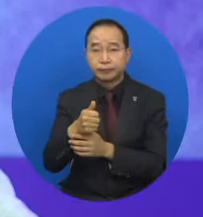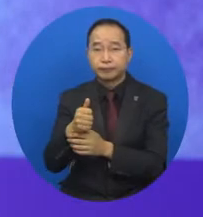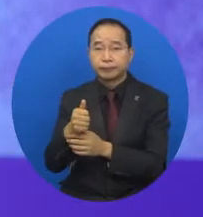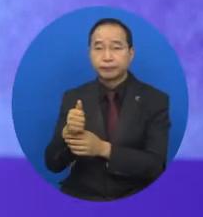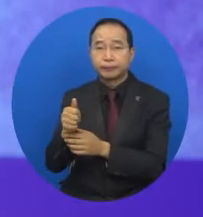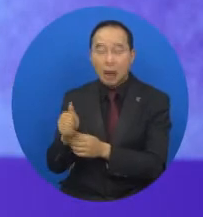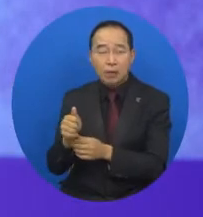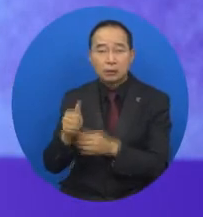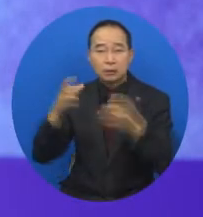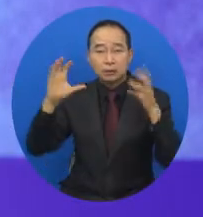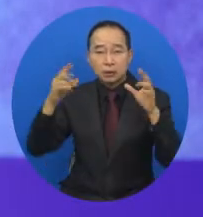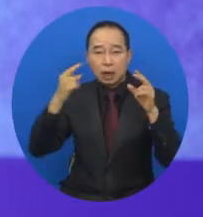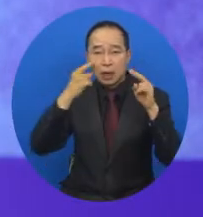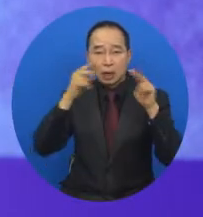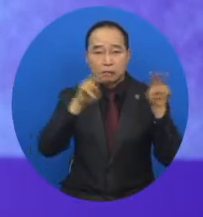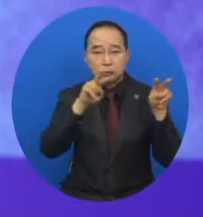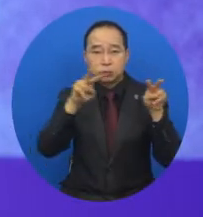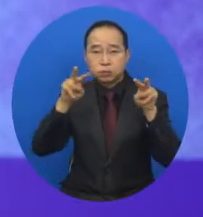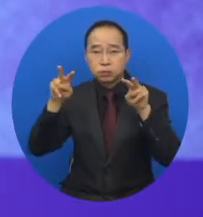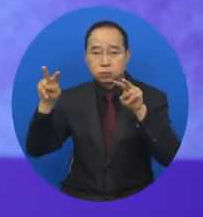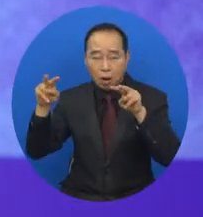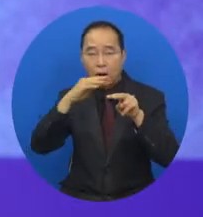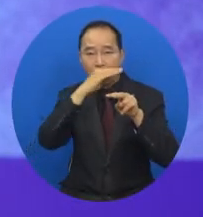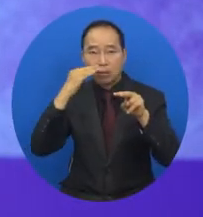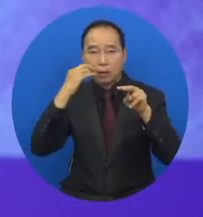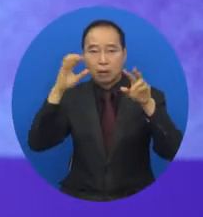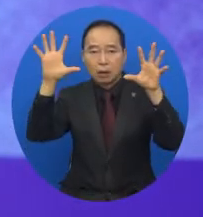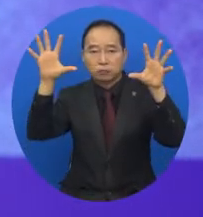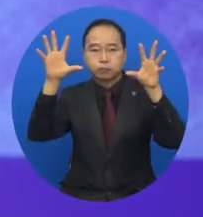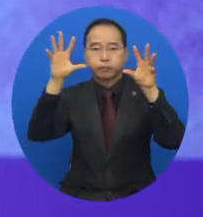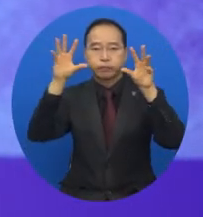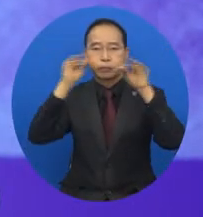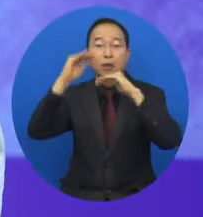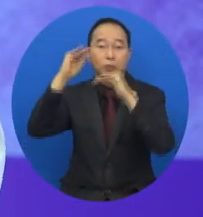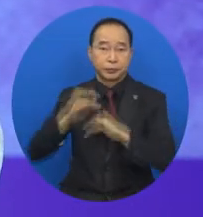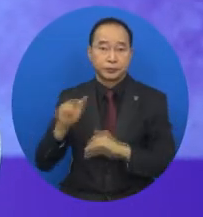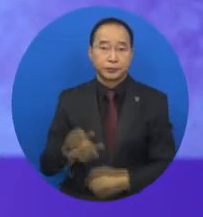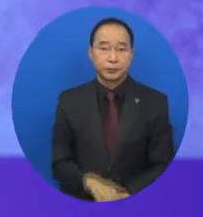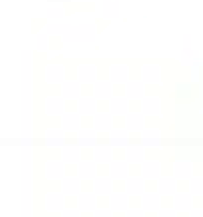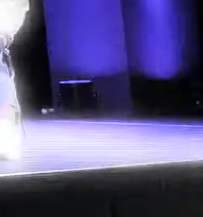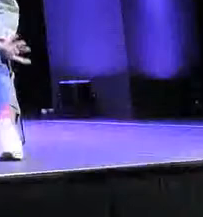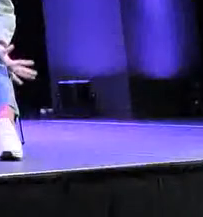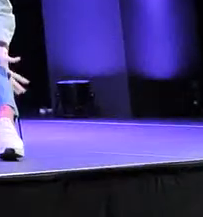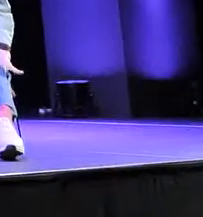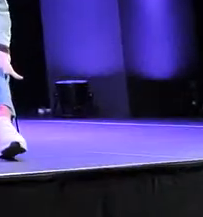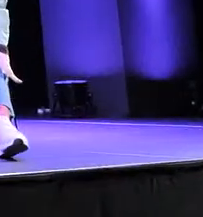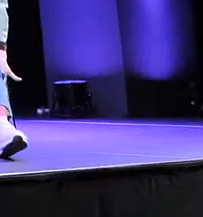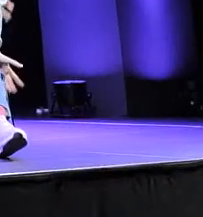온전한 공간들을 다 훑게 되는 과정들을 그린 겁니다.